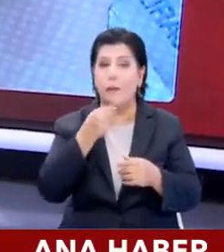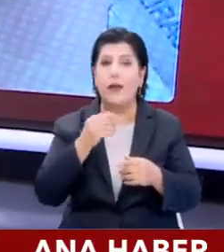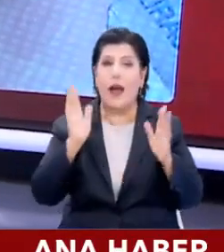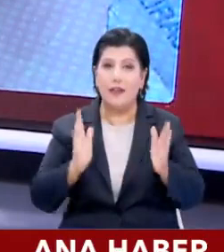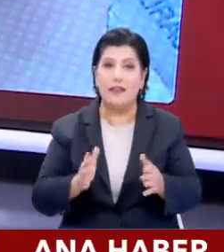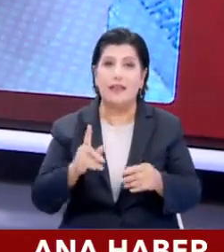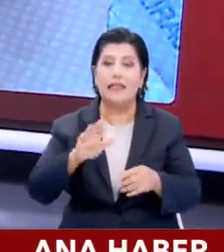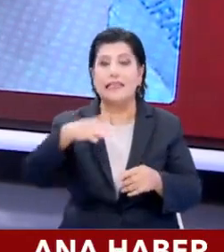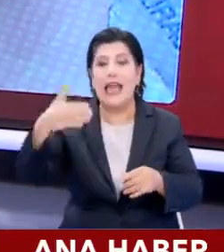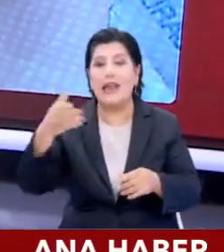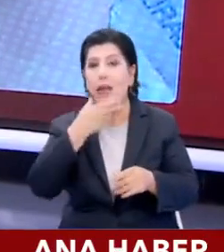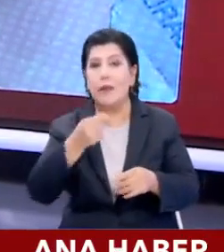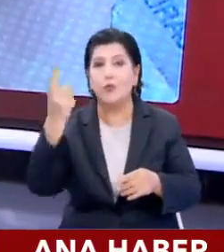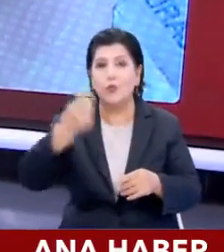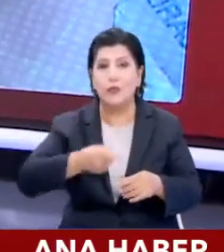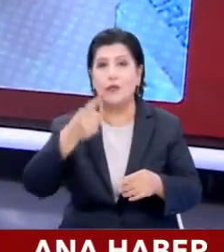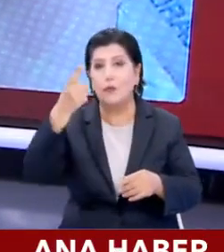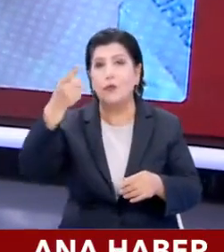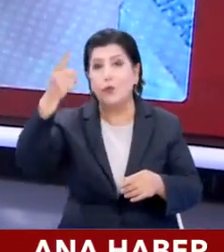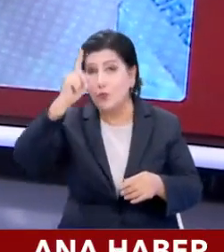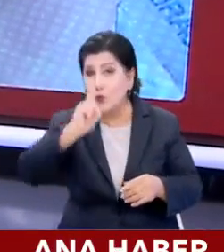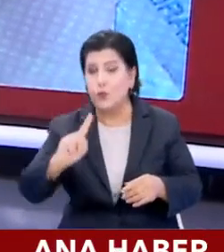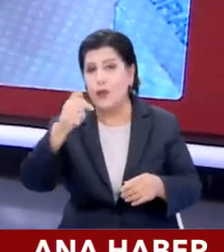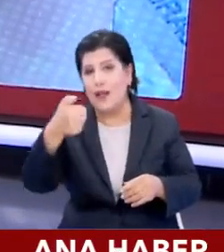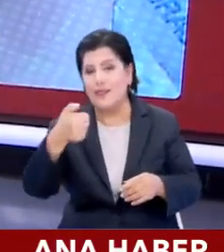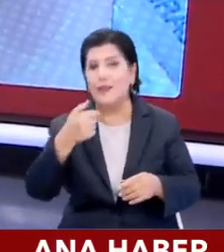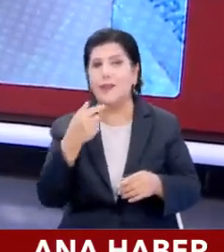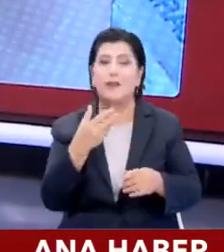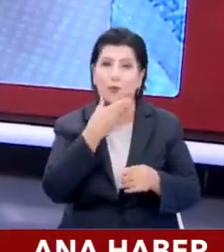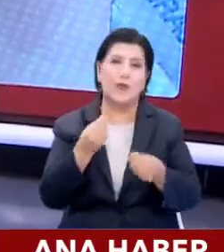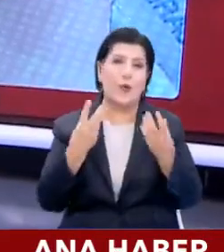Hatta diğer emeklilere de %6 zam güzel olur Hakkari olur